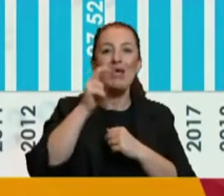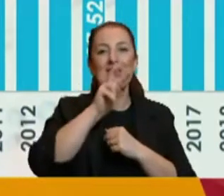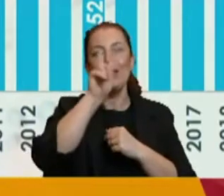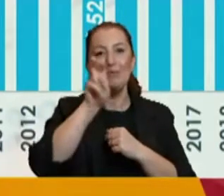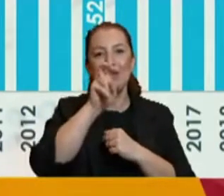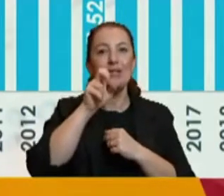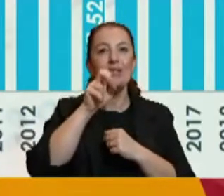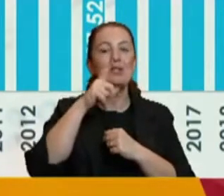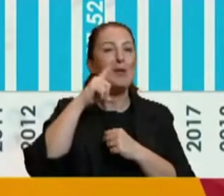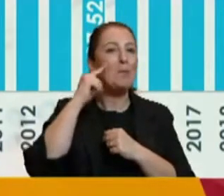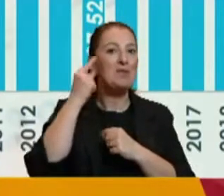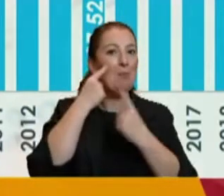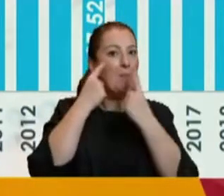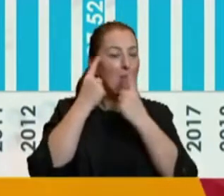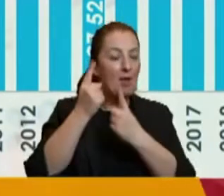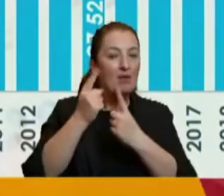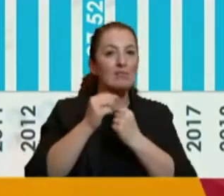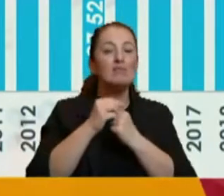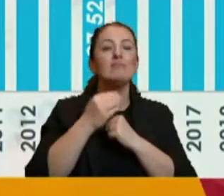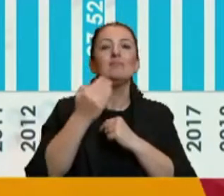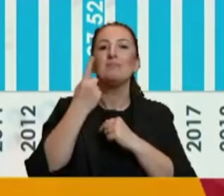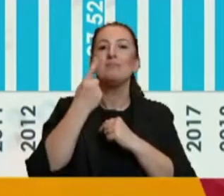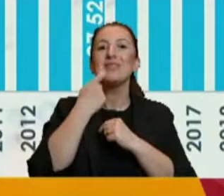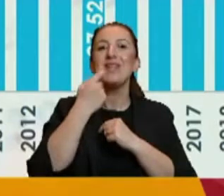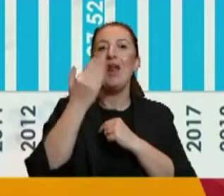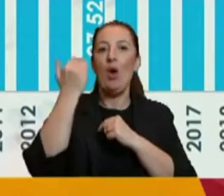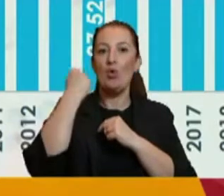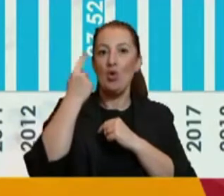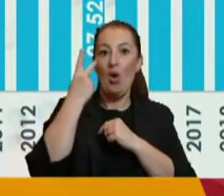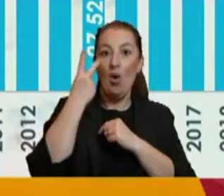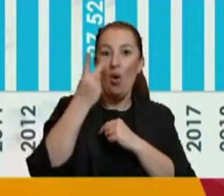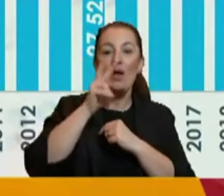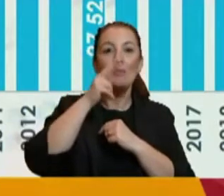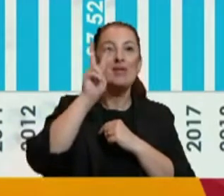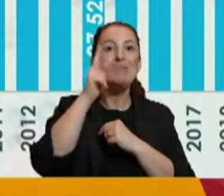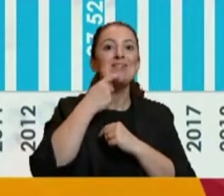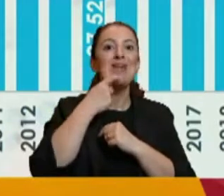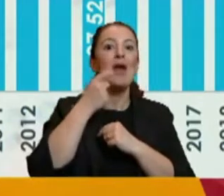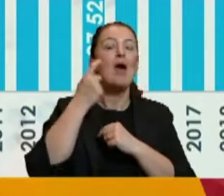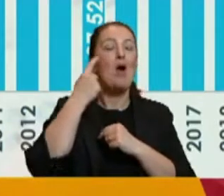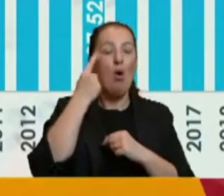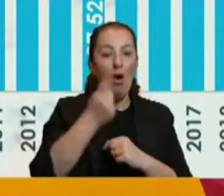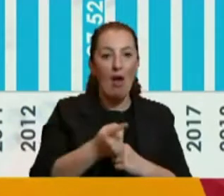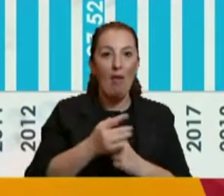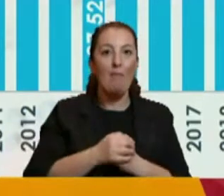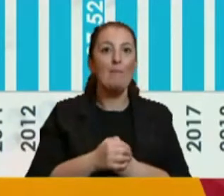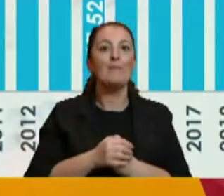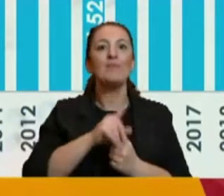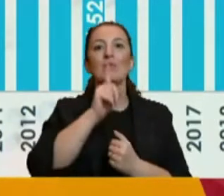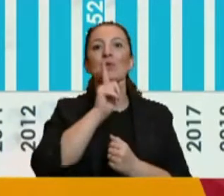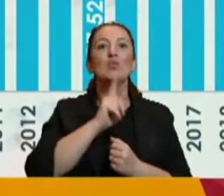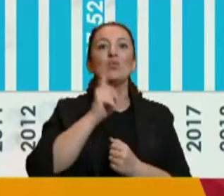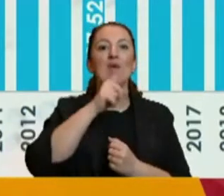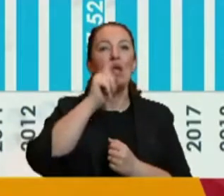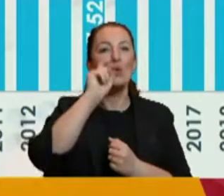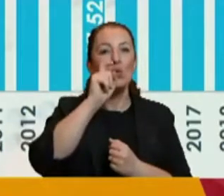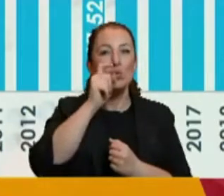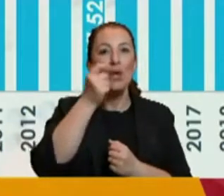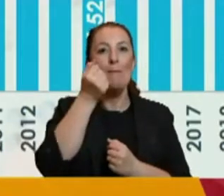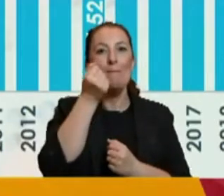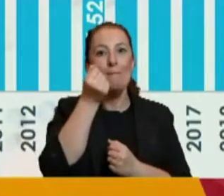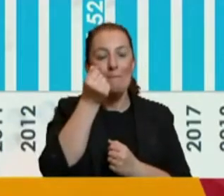zaman geçen yıla göre 2020 yılına göre yüzde 9'luk bir